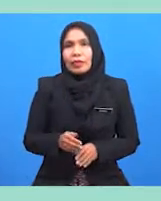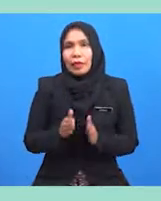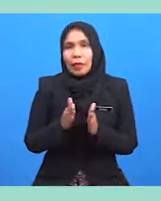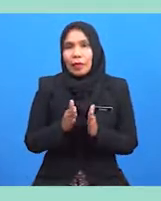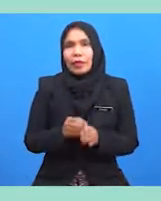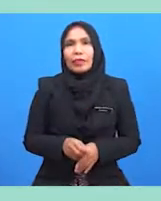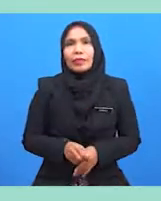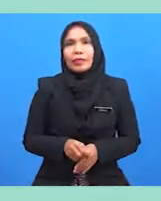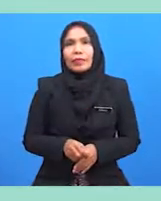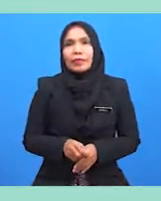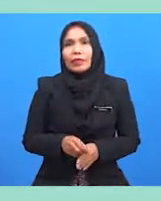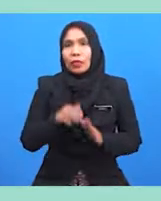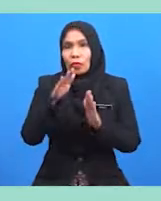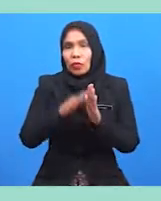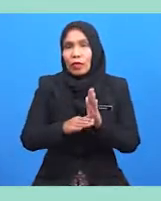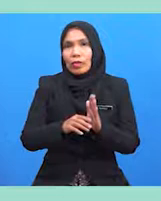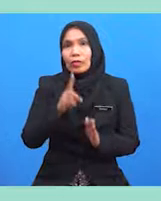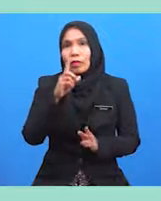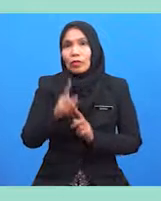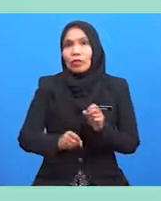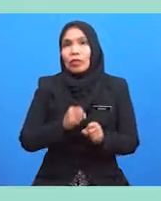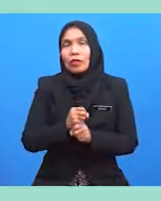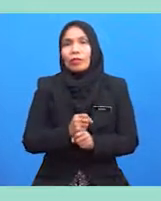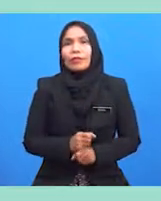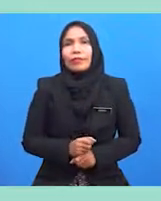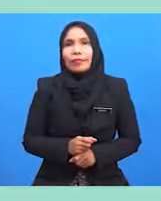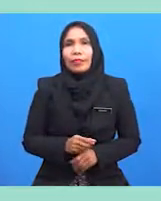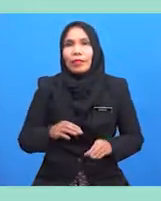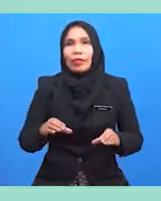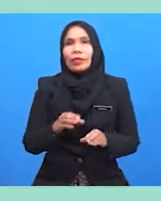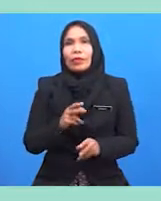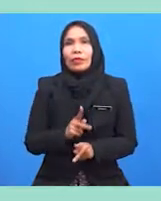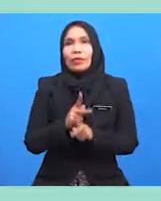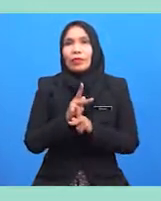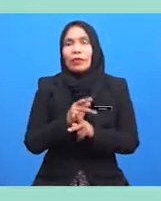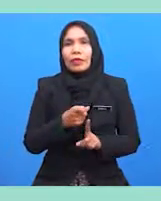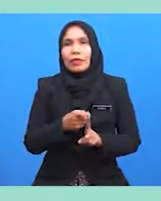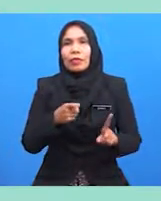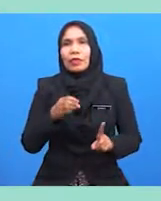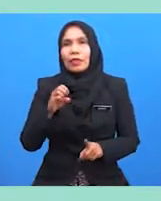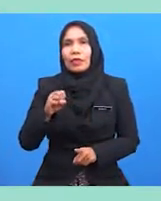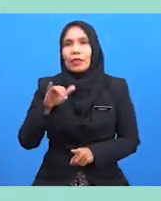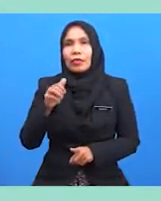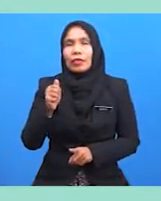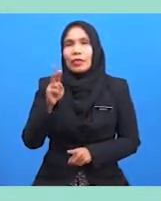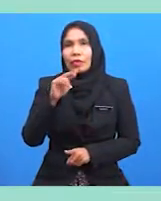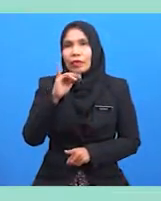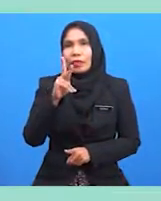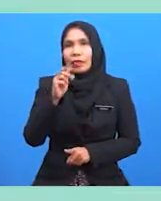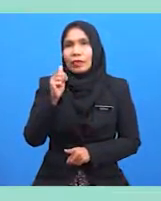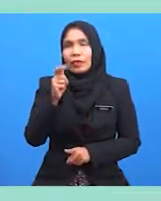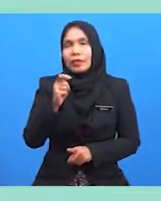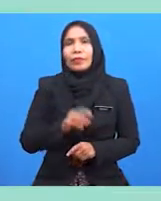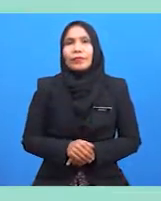dan bank perdagangan. Ia mempunyai nilai muka tetap. Sekuriti kerajaan